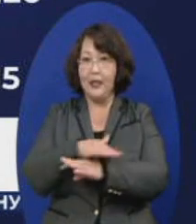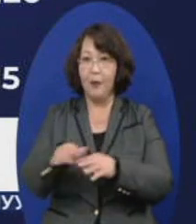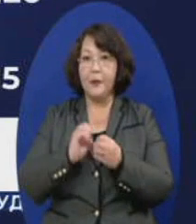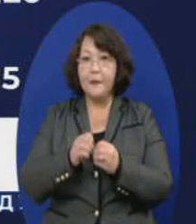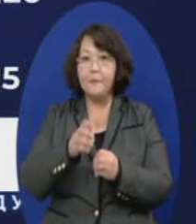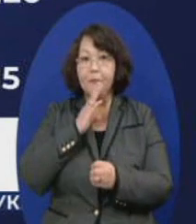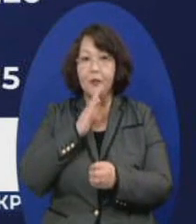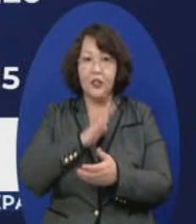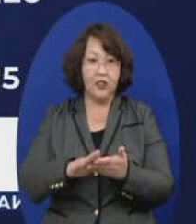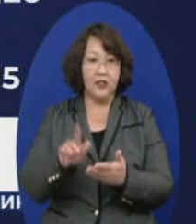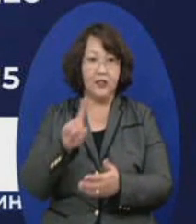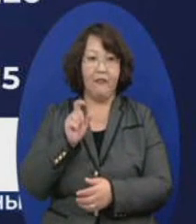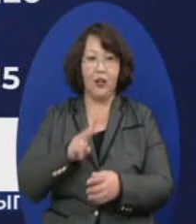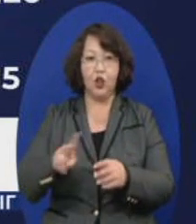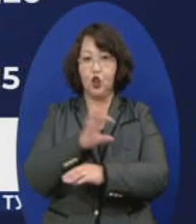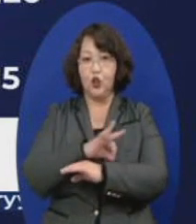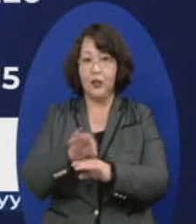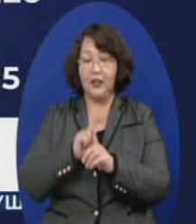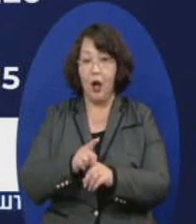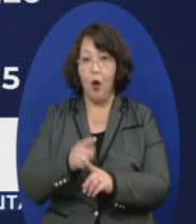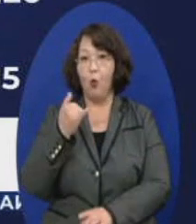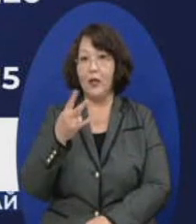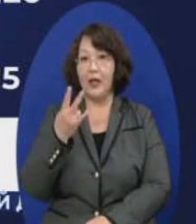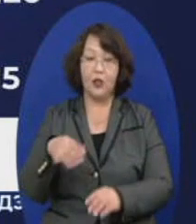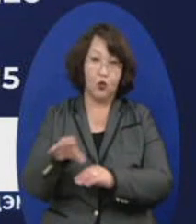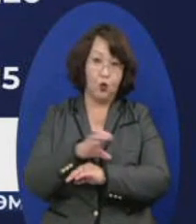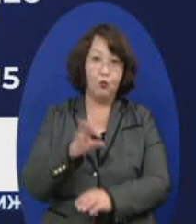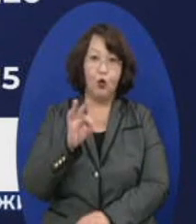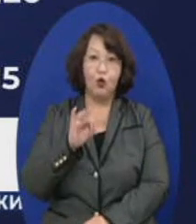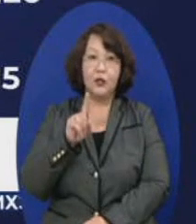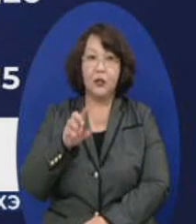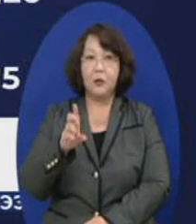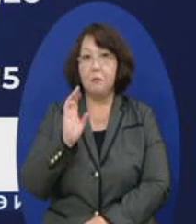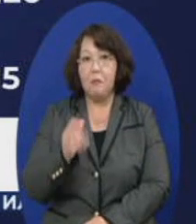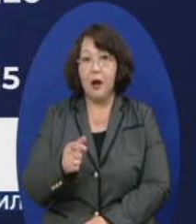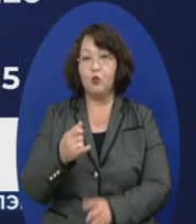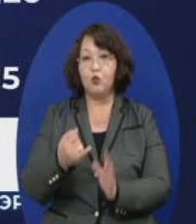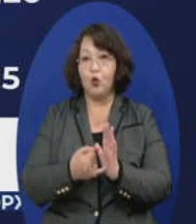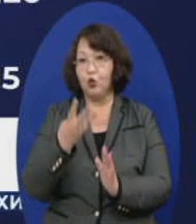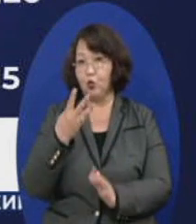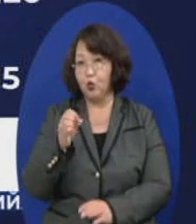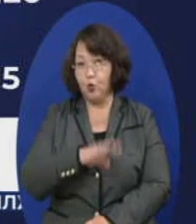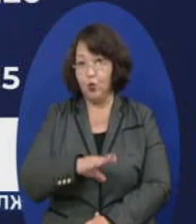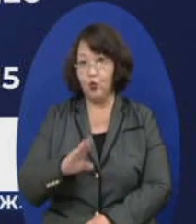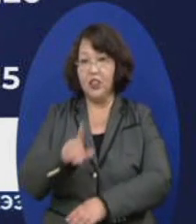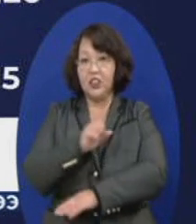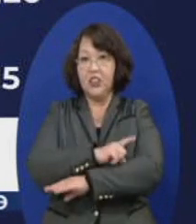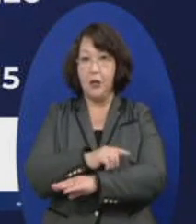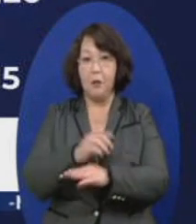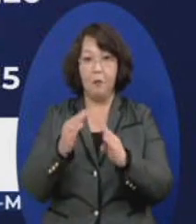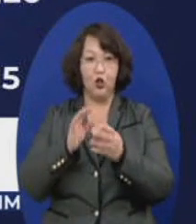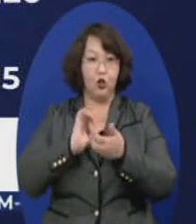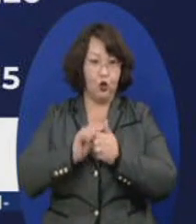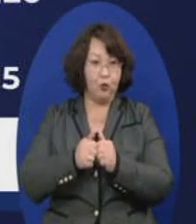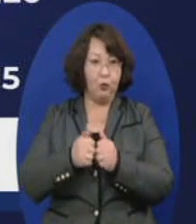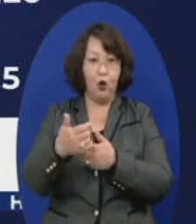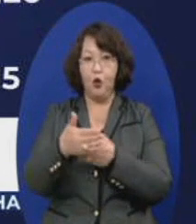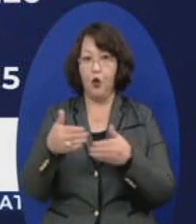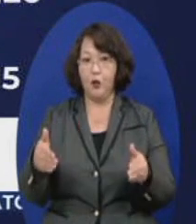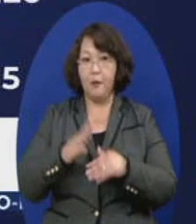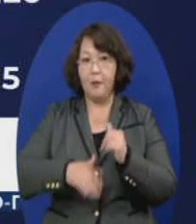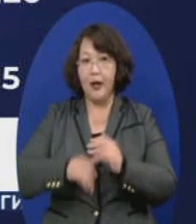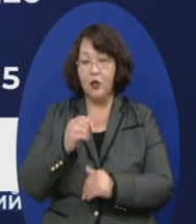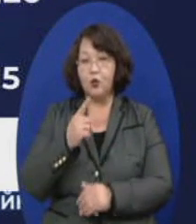автозам барих, шин завхан төслийн хүрээнд Улиастай сумын үлзийт багт 640 хүүхдийн хичээлийн байр, спорт заалны